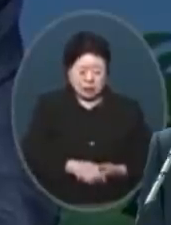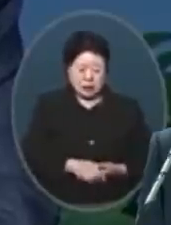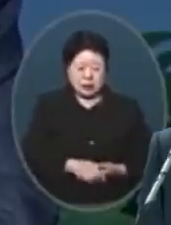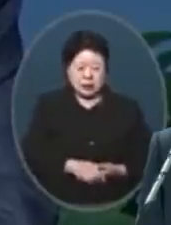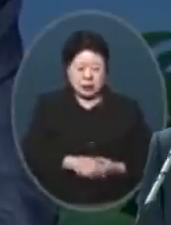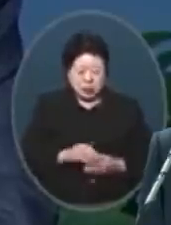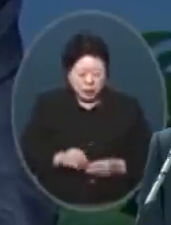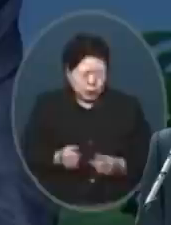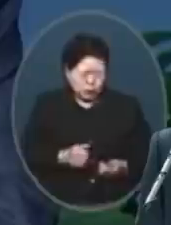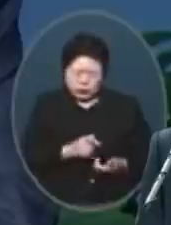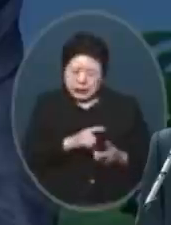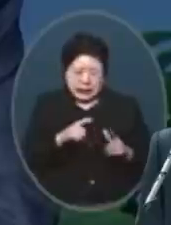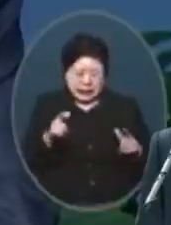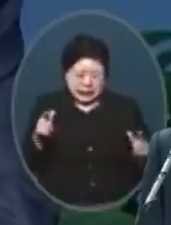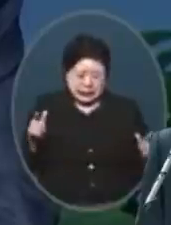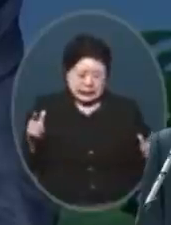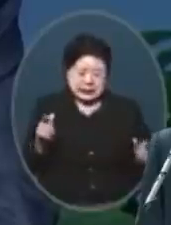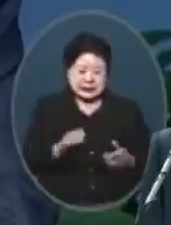굶어 죽지 않는다고 말하는데